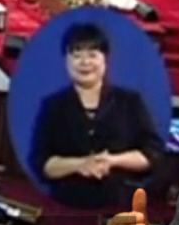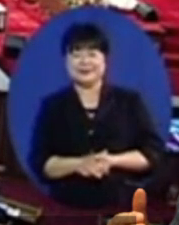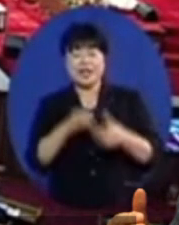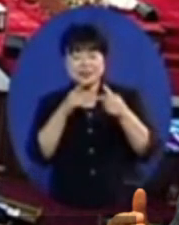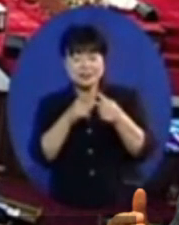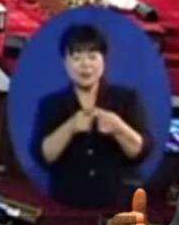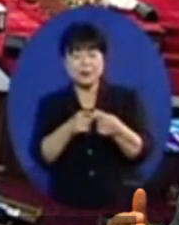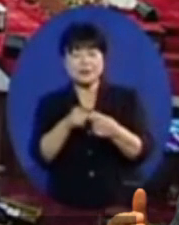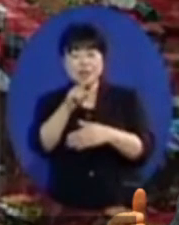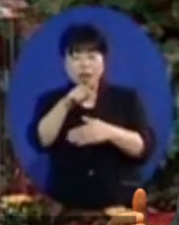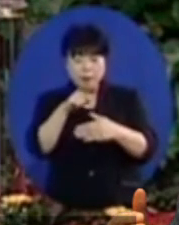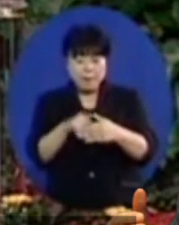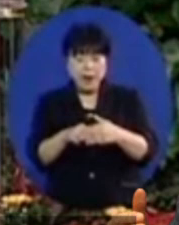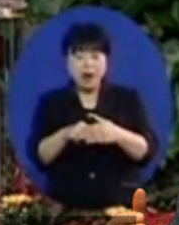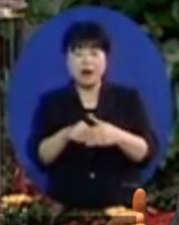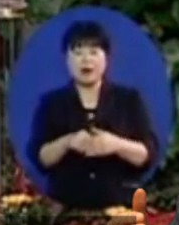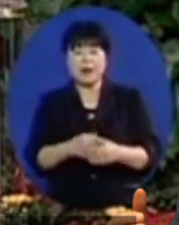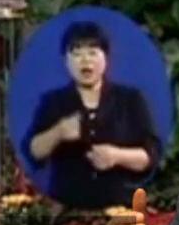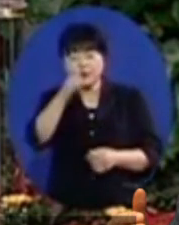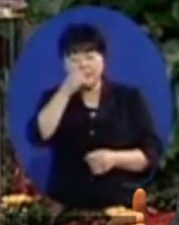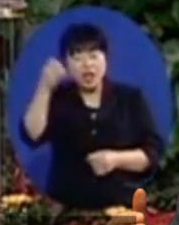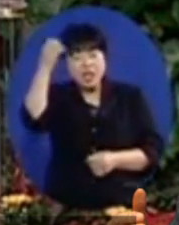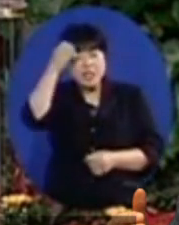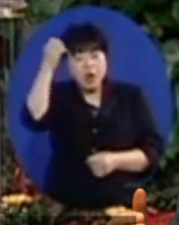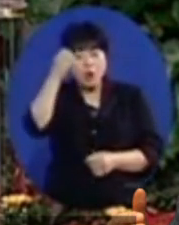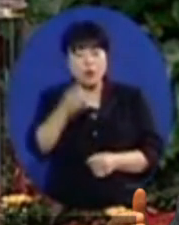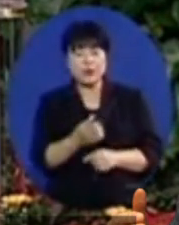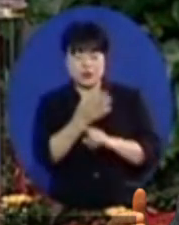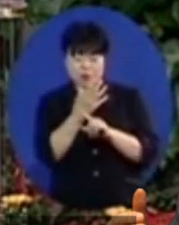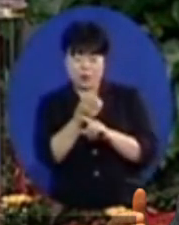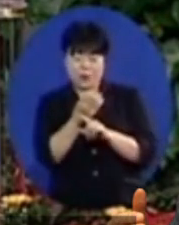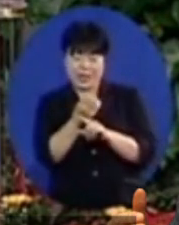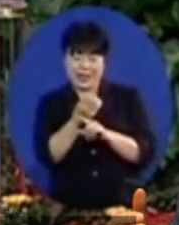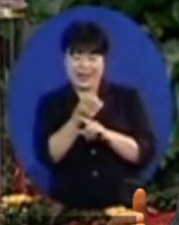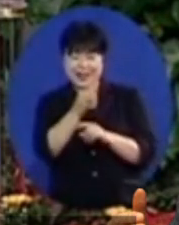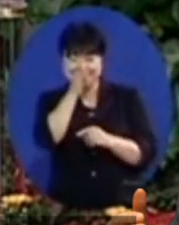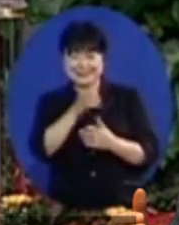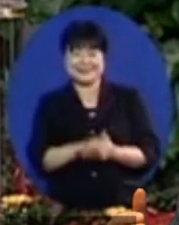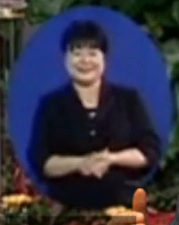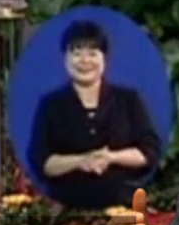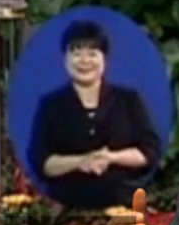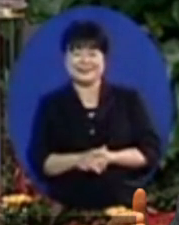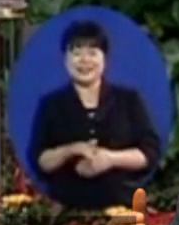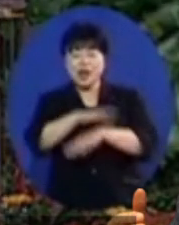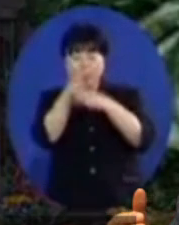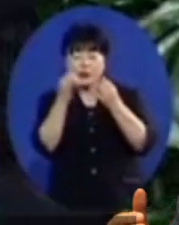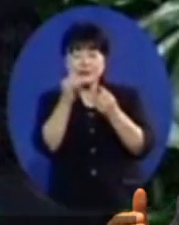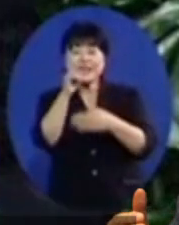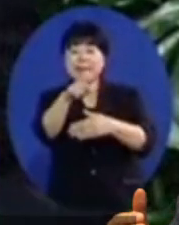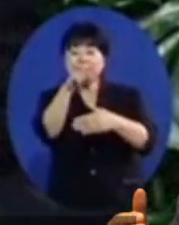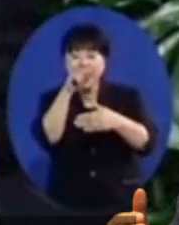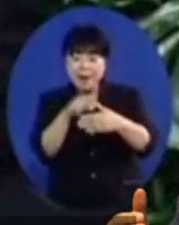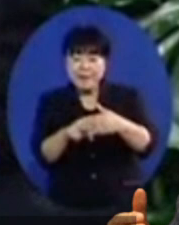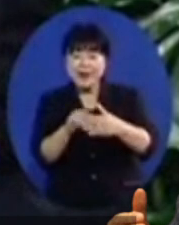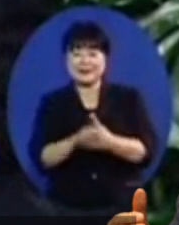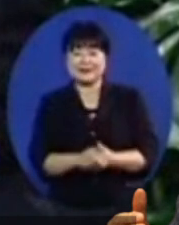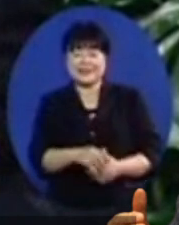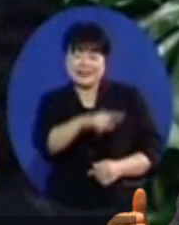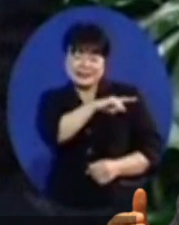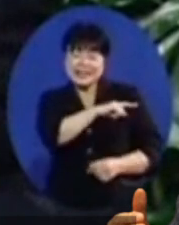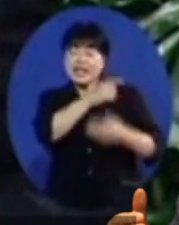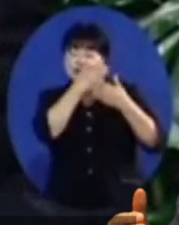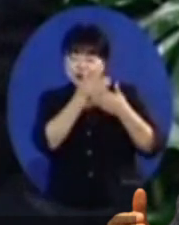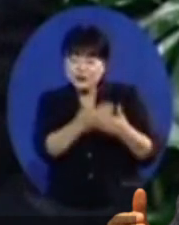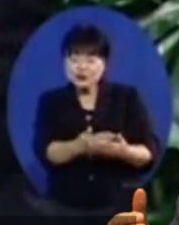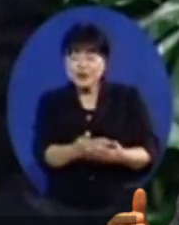첫째로 마음이 갖고 있는 영혼이란 보배가 있는 것입니다. 우리 모든 사람이 마음속에 가장 중요한